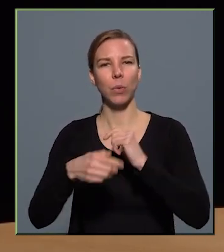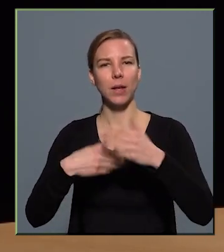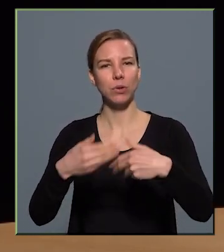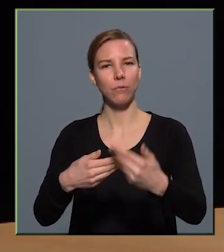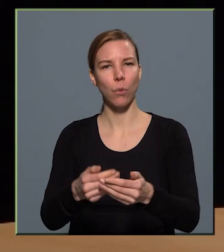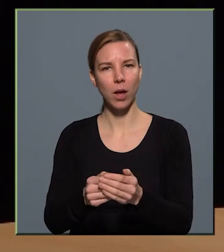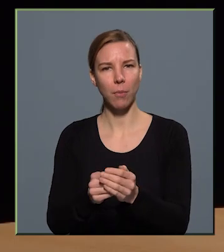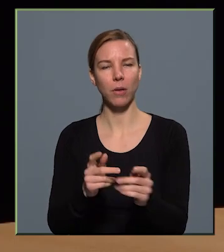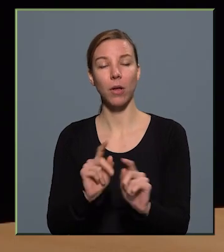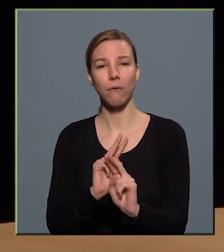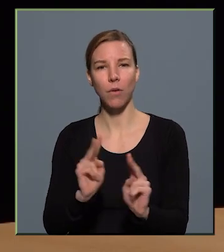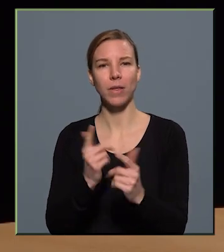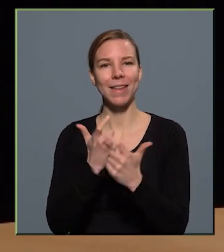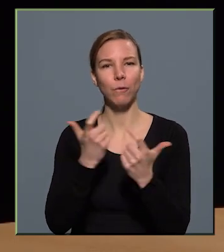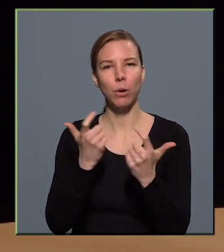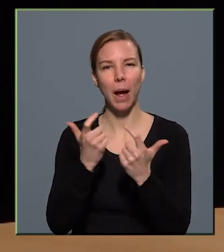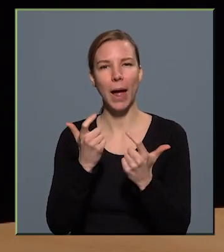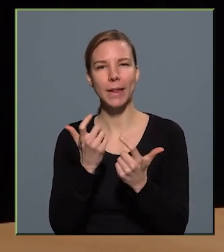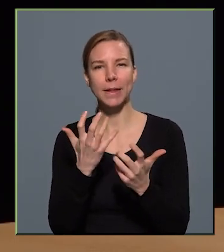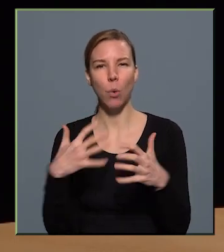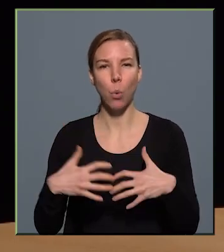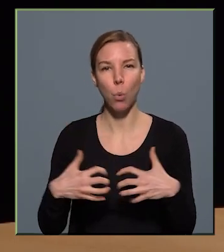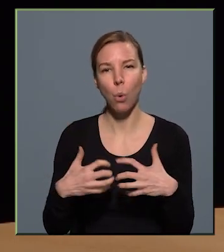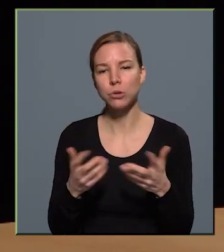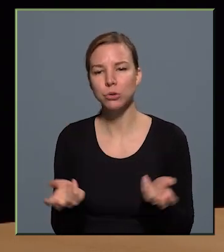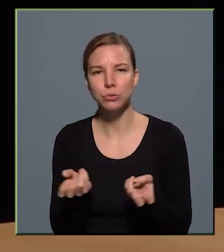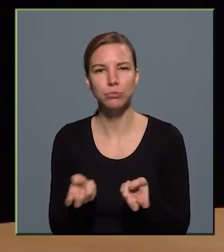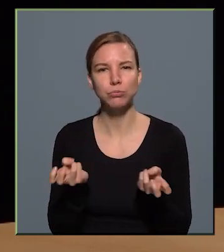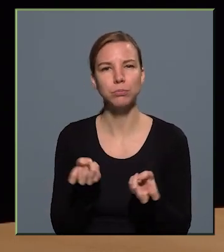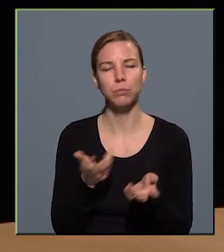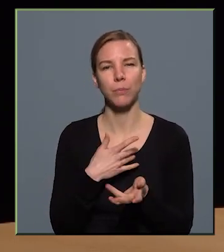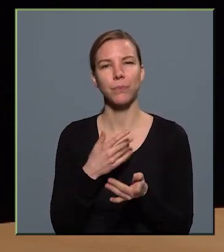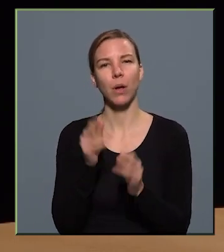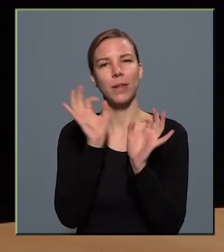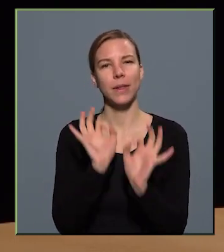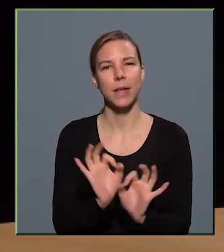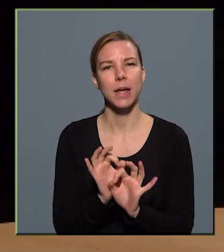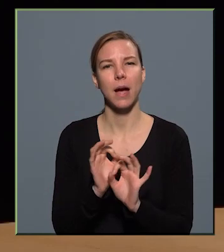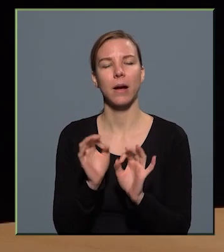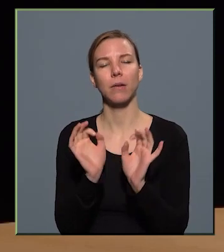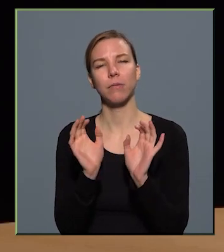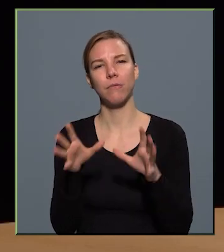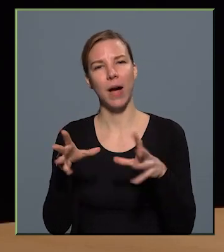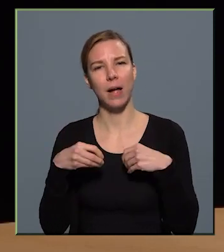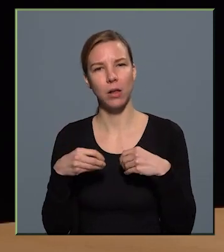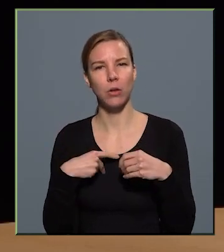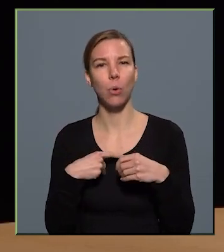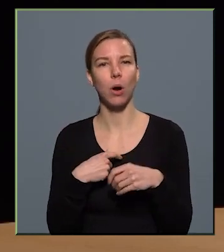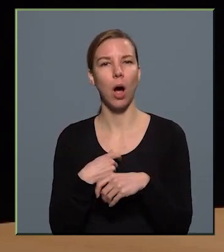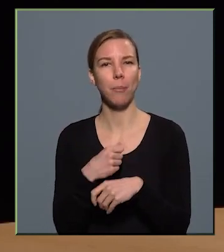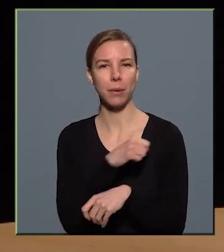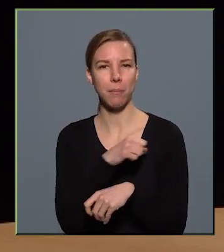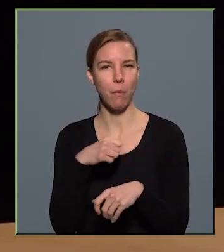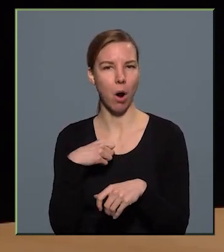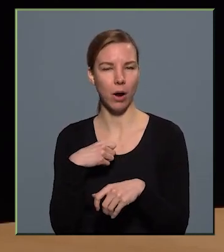van egy nagyon komoly információs éhség. Az is látszott, hogy a vállalatok, azok a cégek, amik akkor már magánkézben vannak,